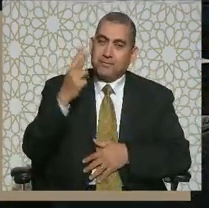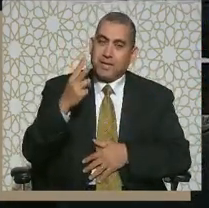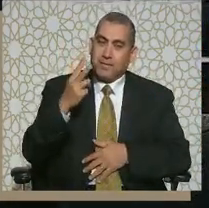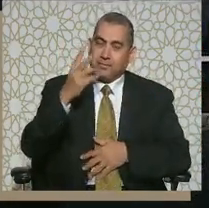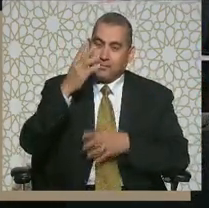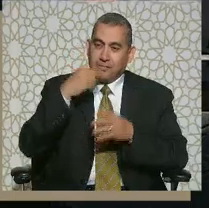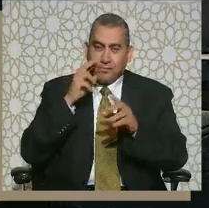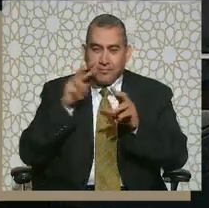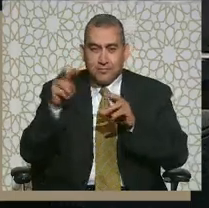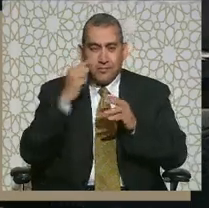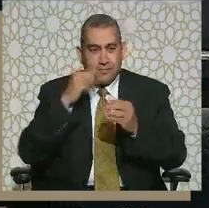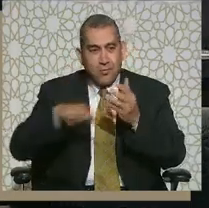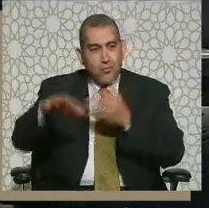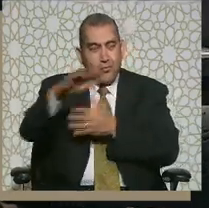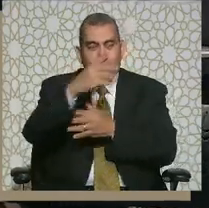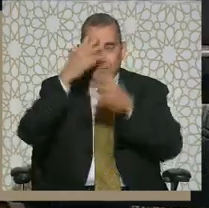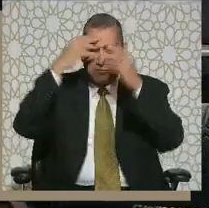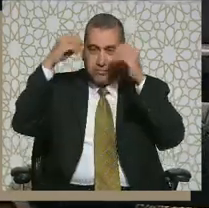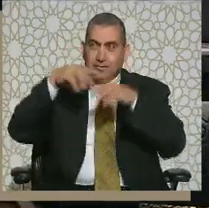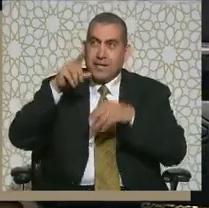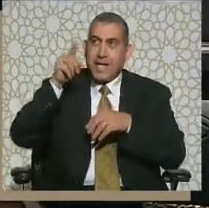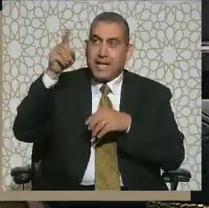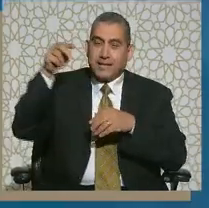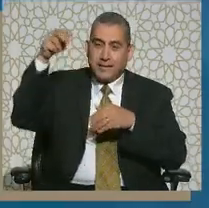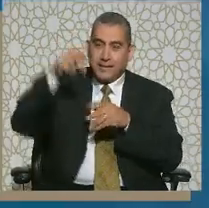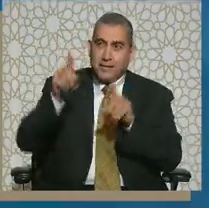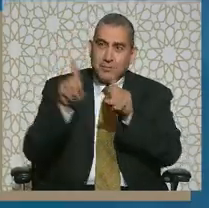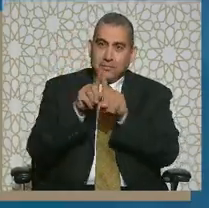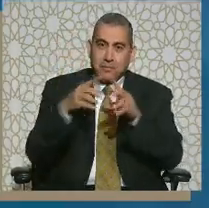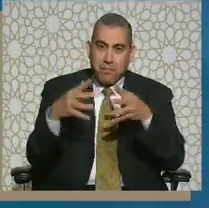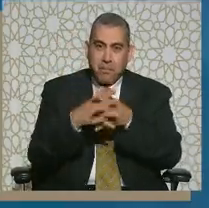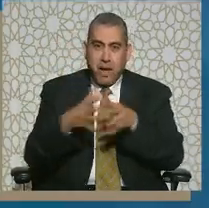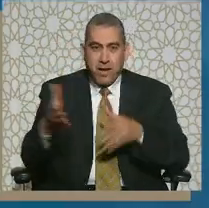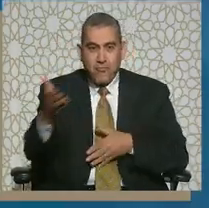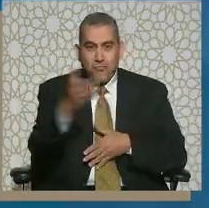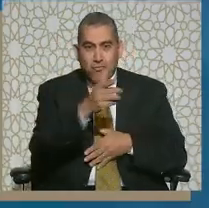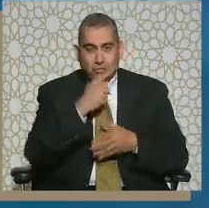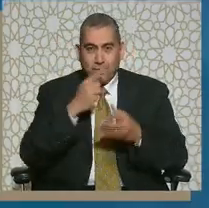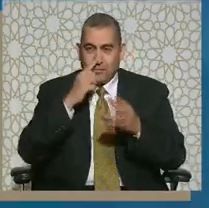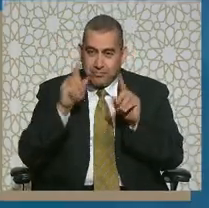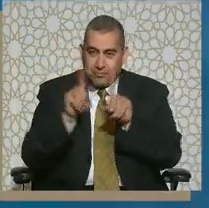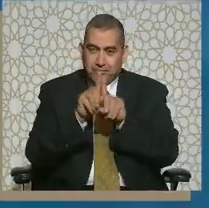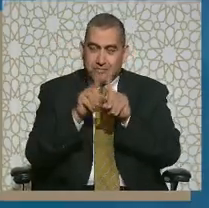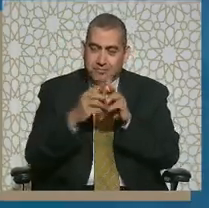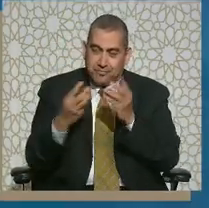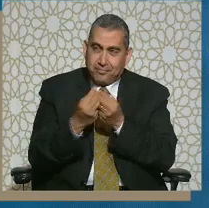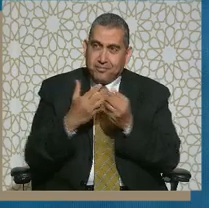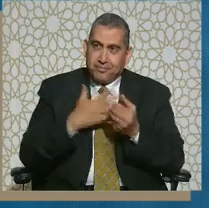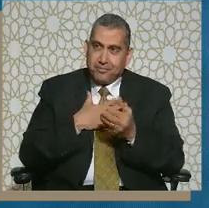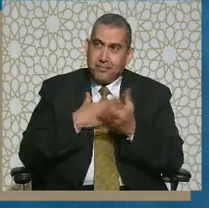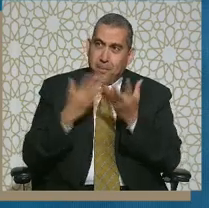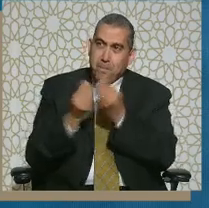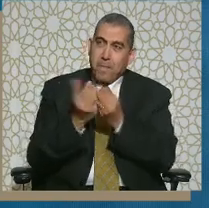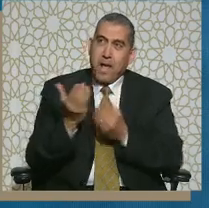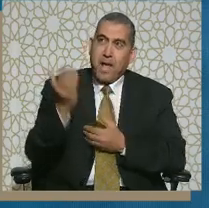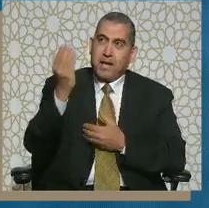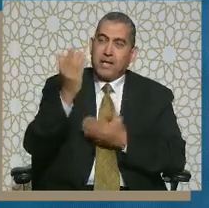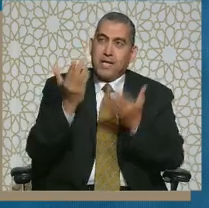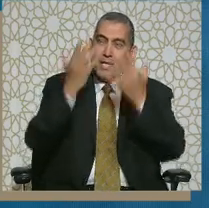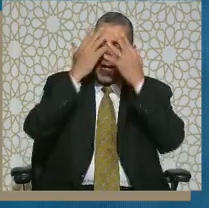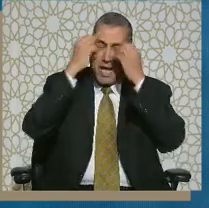حولي تجليا من تجليات انسك فانسني بمعيتك يا يا